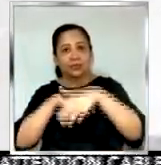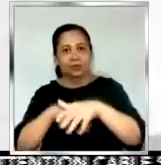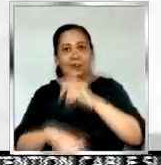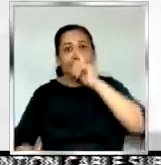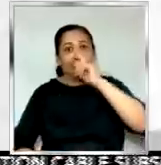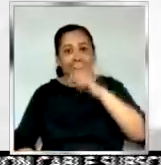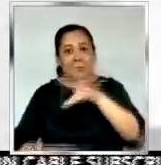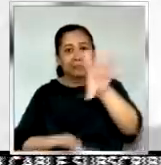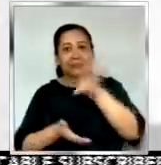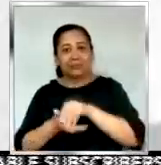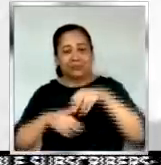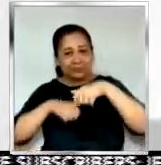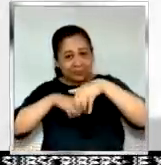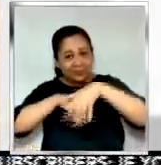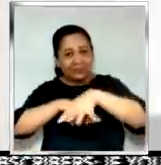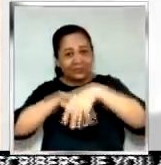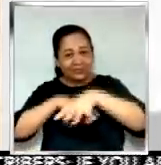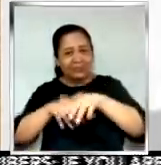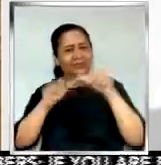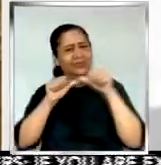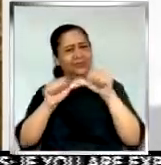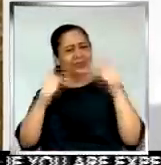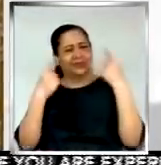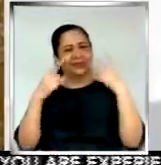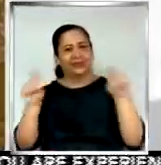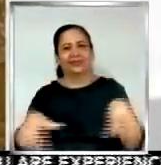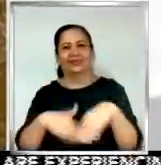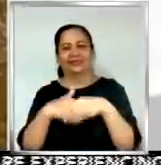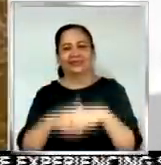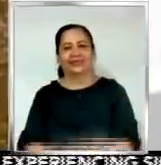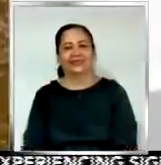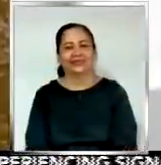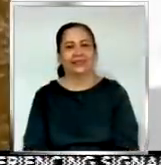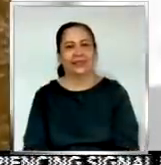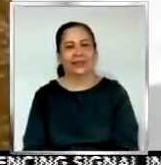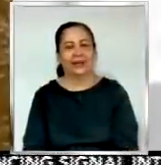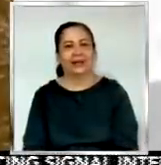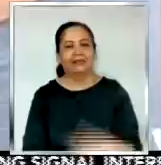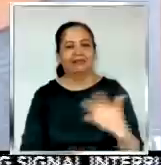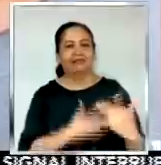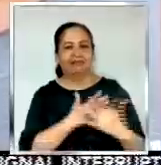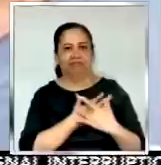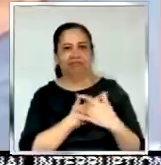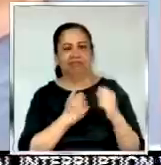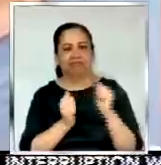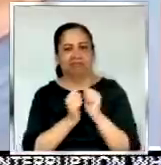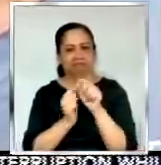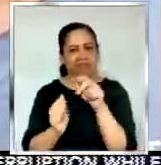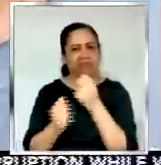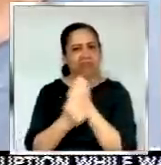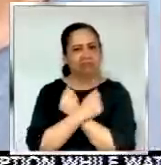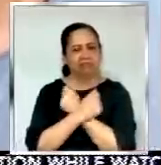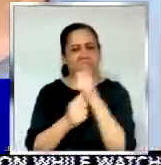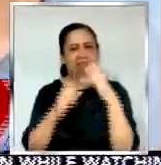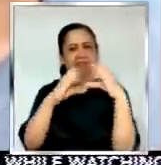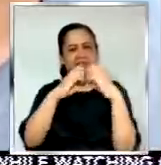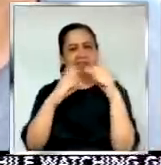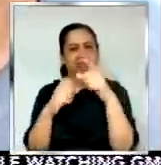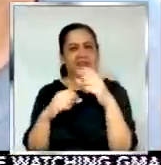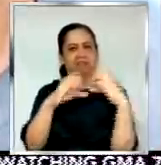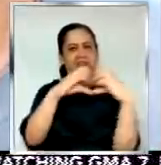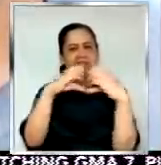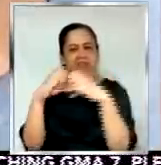baha, matuloy lang ang kasalan. Natas po ako sa kanilang pagmamahalan. Nakikita naman natin sa kanilang picture